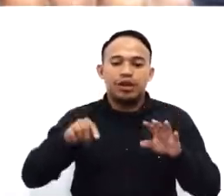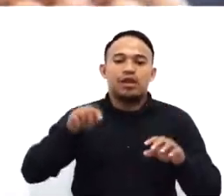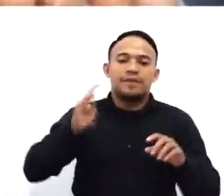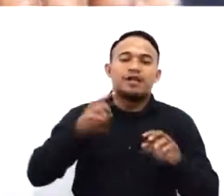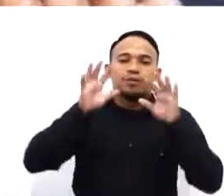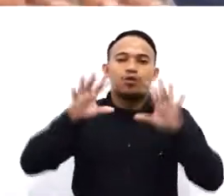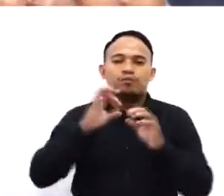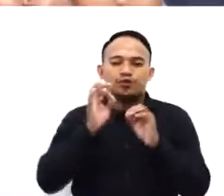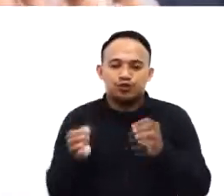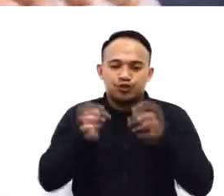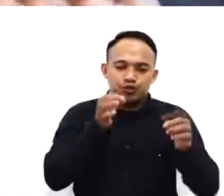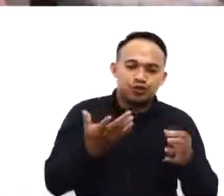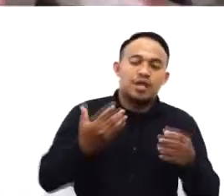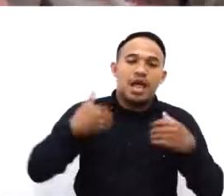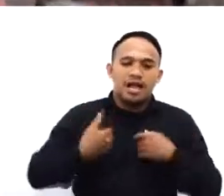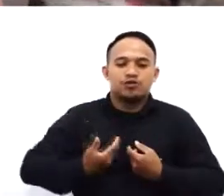butir.